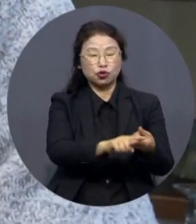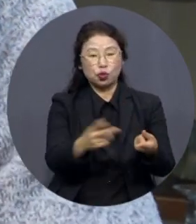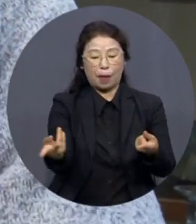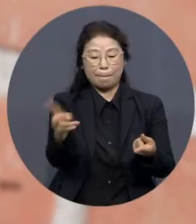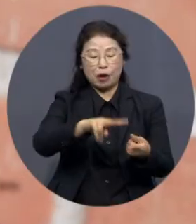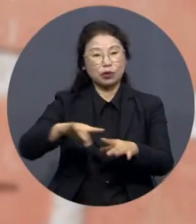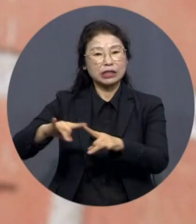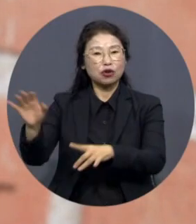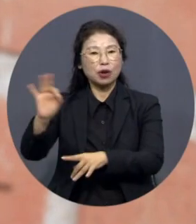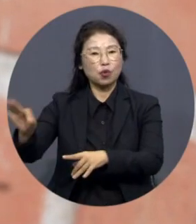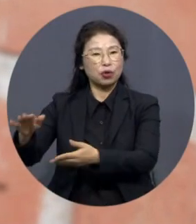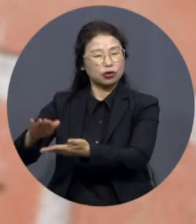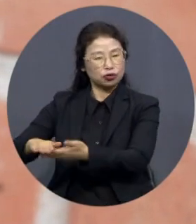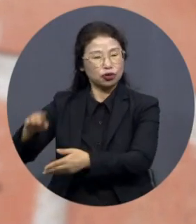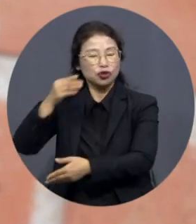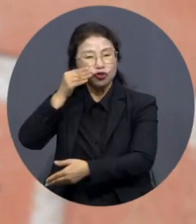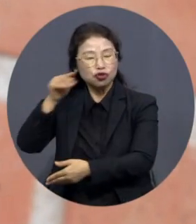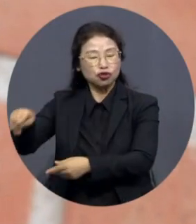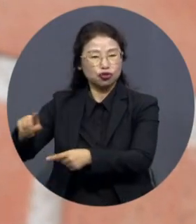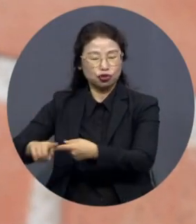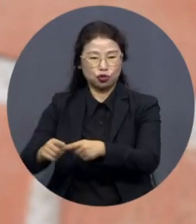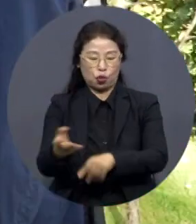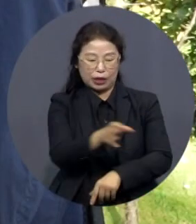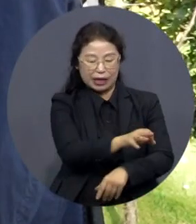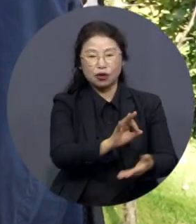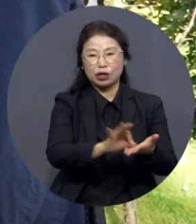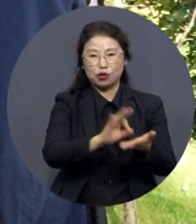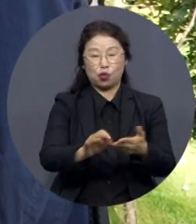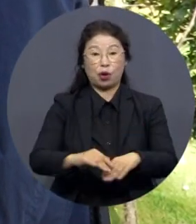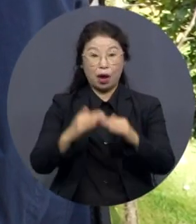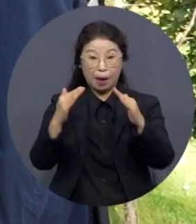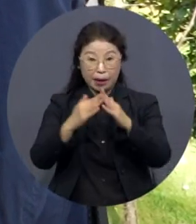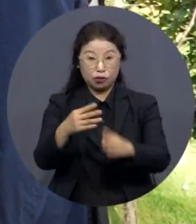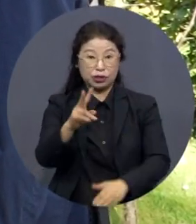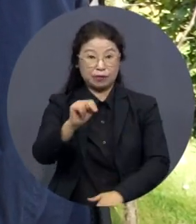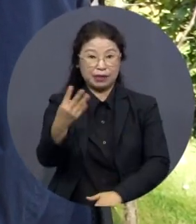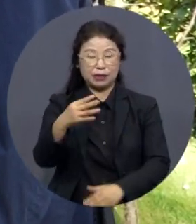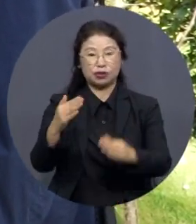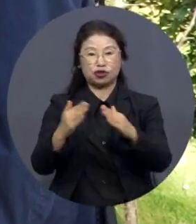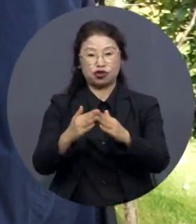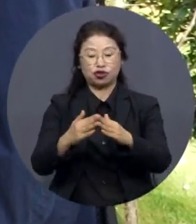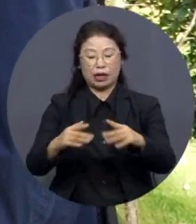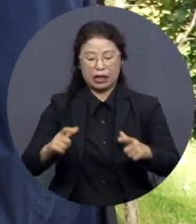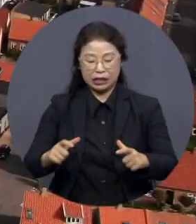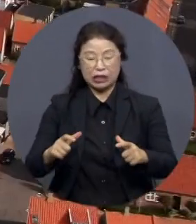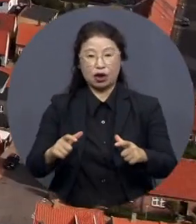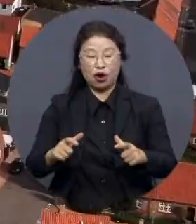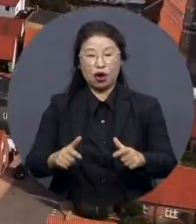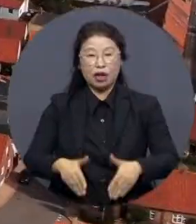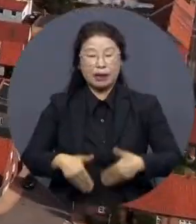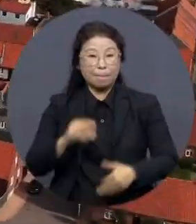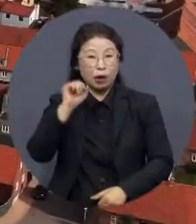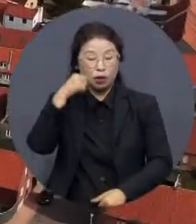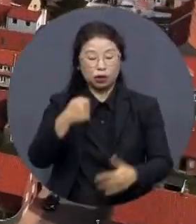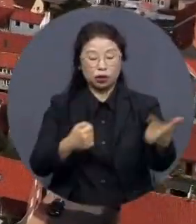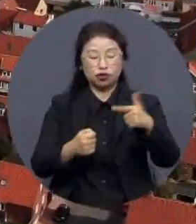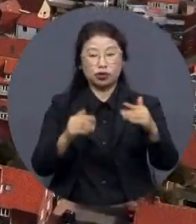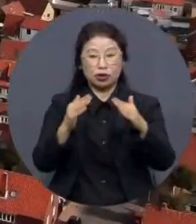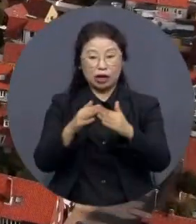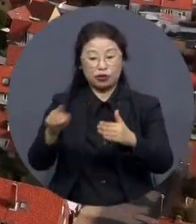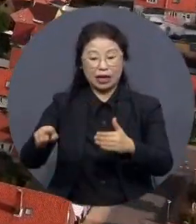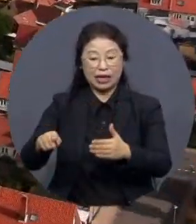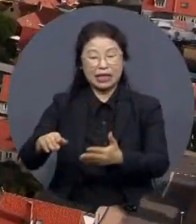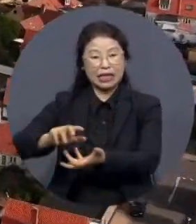heating pump. 본홀름 섬 전체 2만 4천 가구 가운데 지역 난방이 어려운 6천 가구에 히트